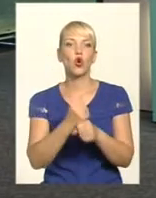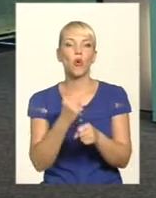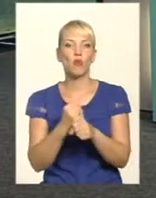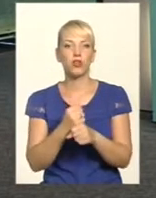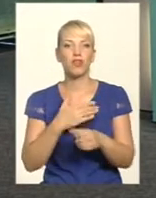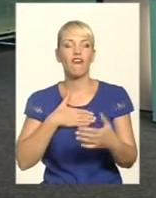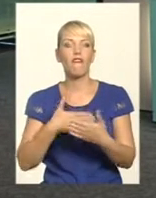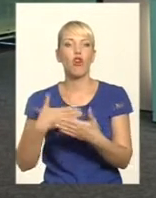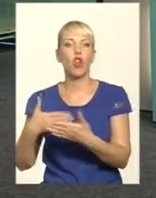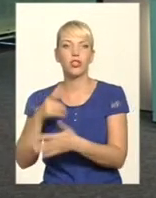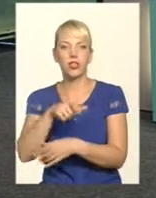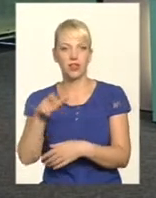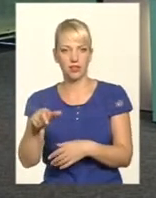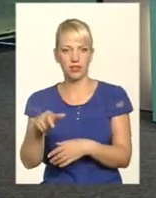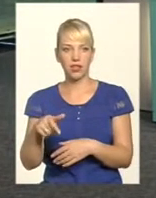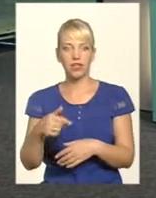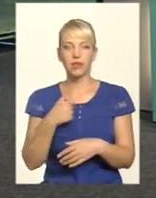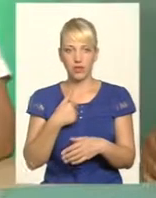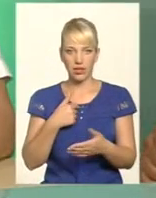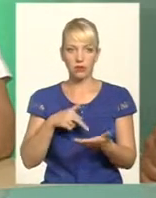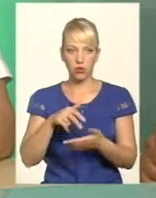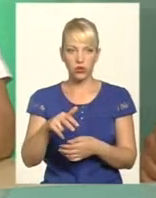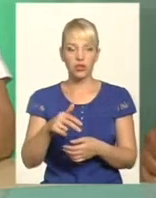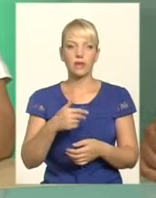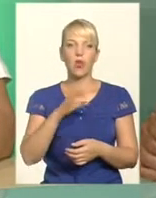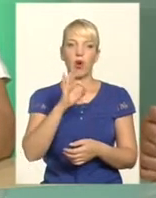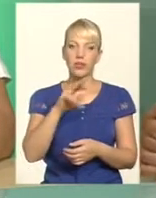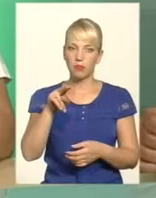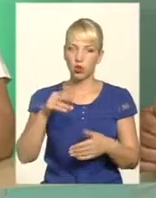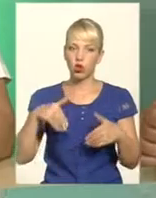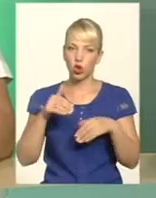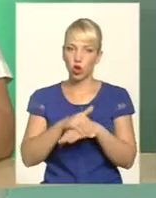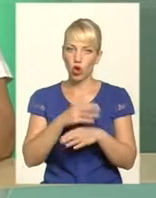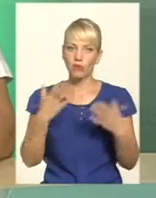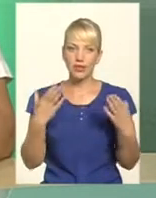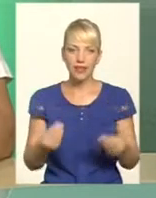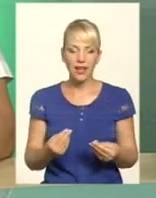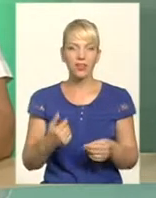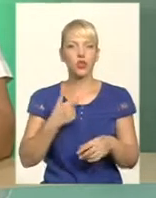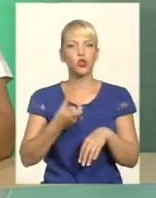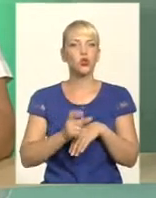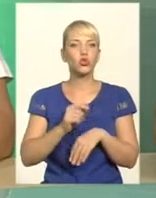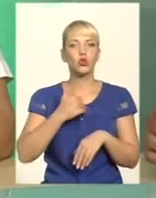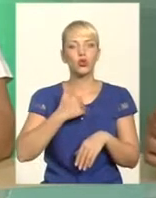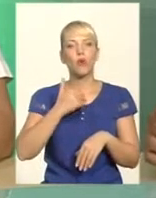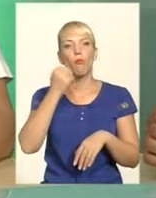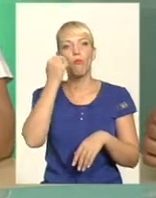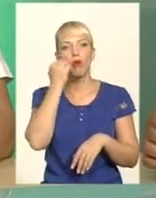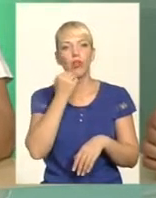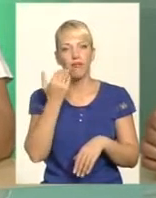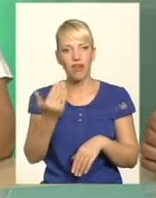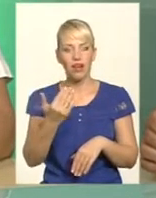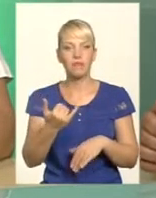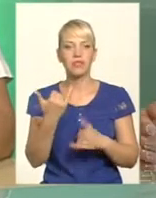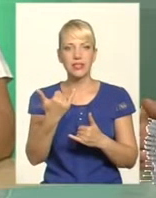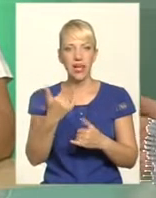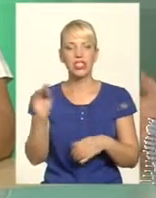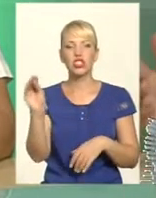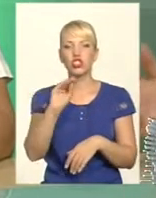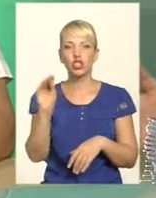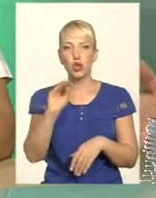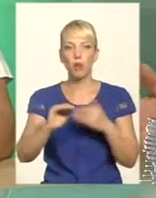звідти, на другий день до мене приходить жінка, Оксана Петрович, доброго дня. Знаєте, хочу дуже вам подякувати. Мій син на даний момент знаходиться в Житомирському